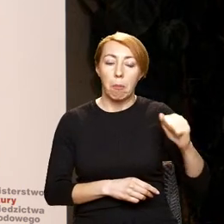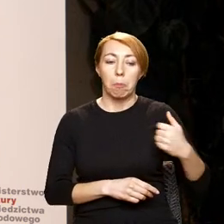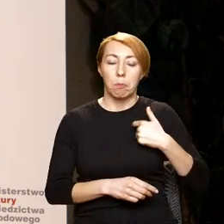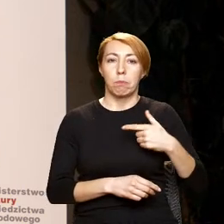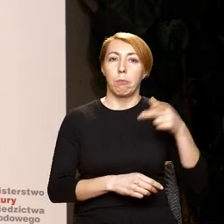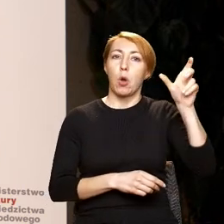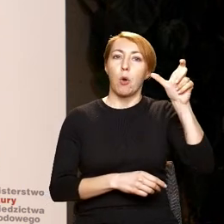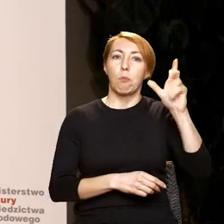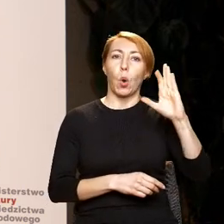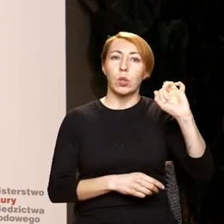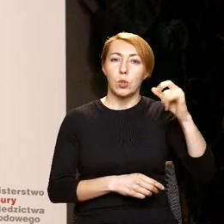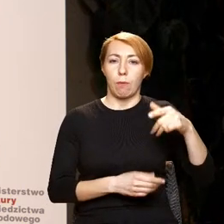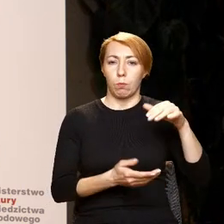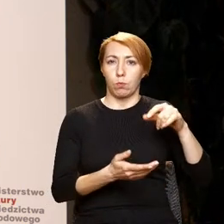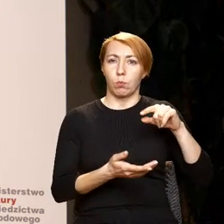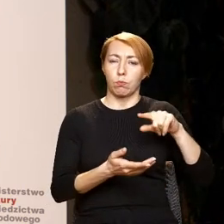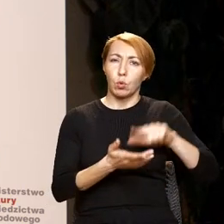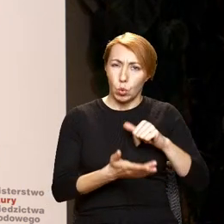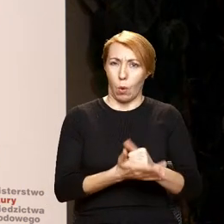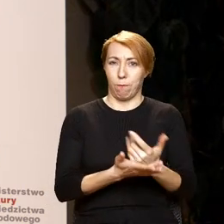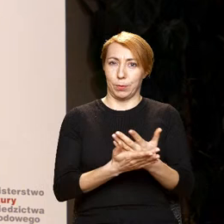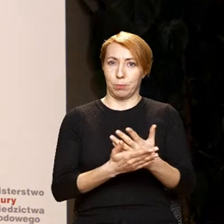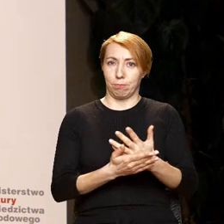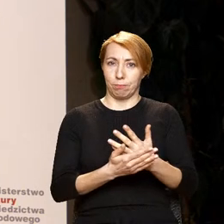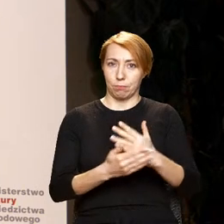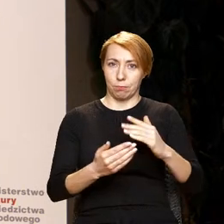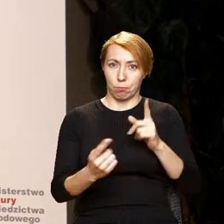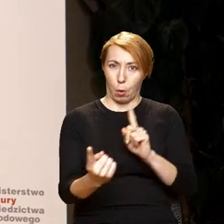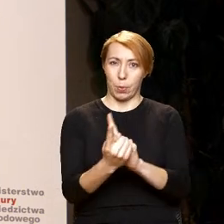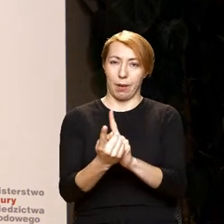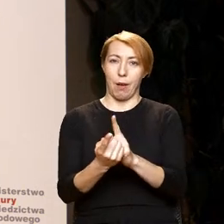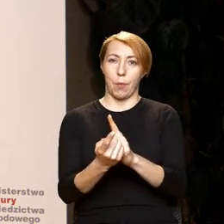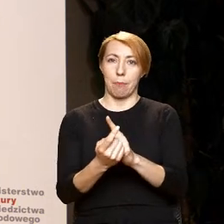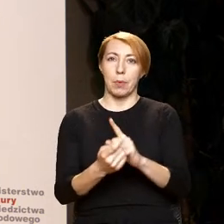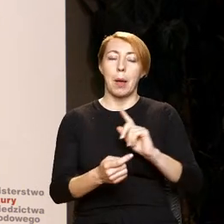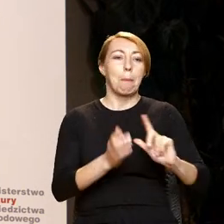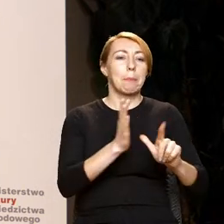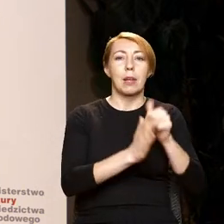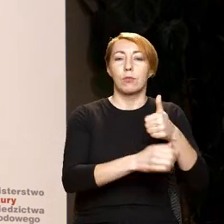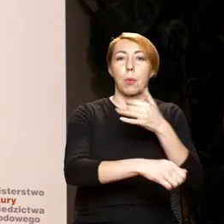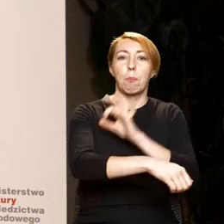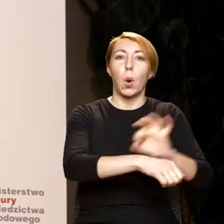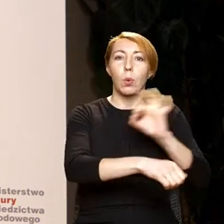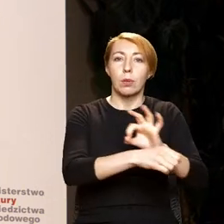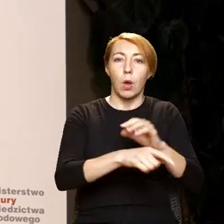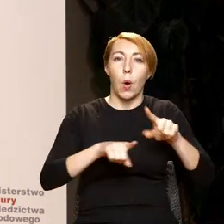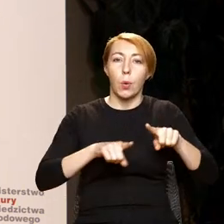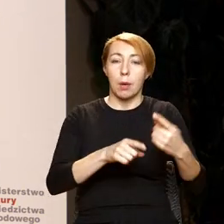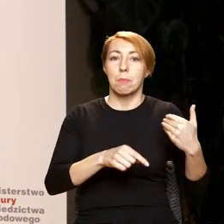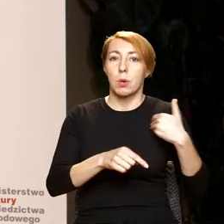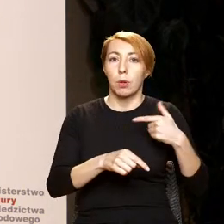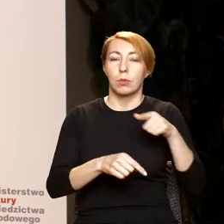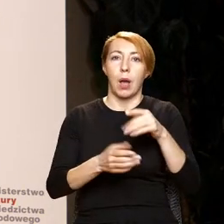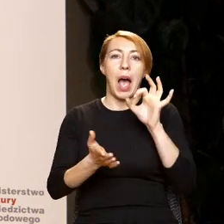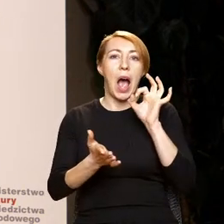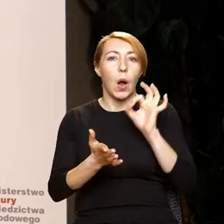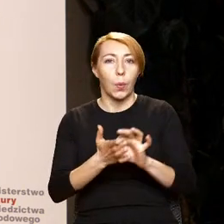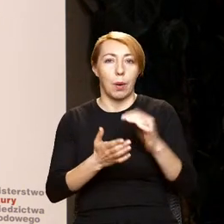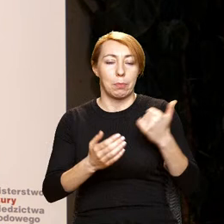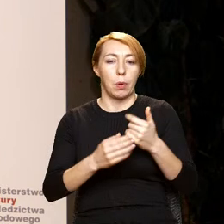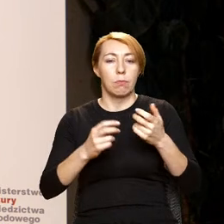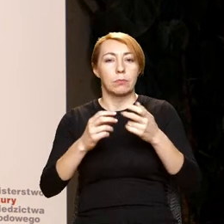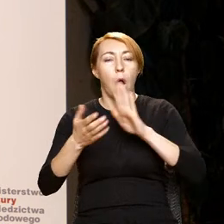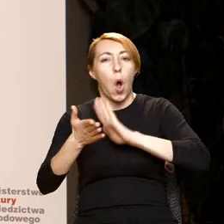życiu, bo tak się złożyło, że jednym z pierwszych projektów, jaki realizowaliśmy w Instytucie, była konserwacja grobu